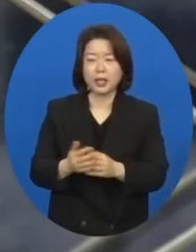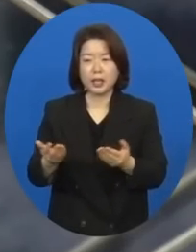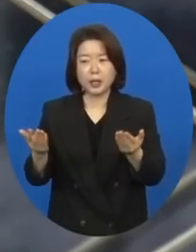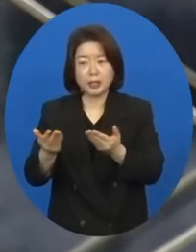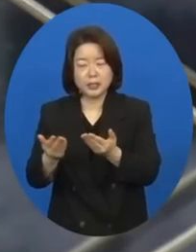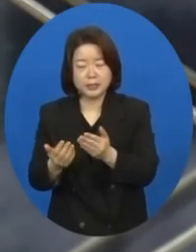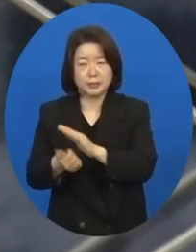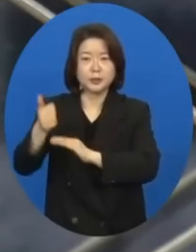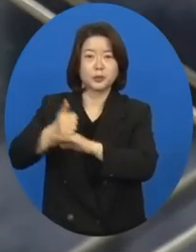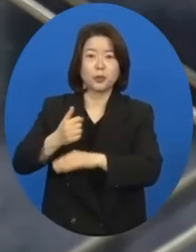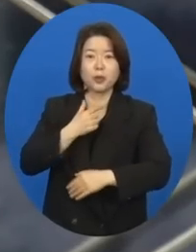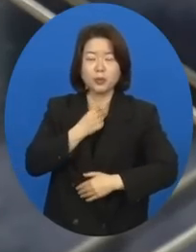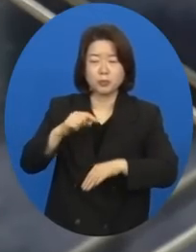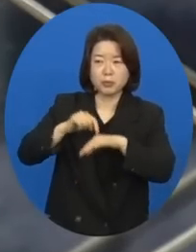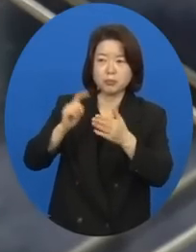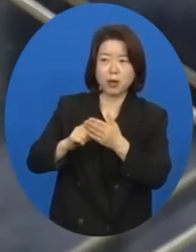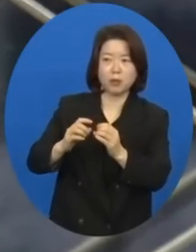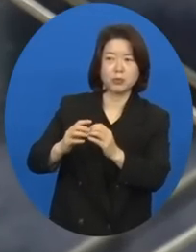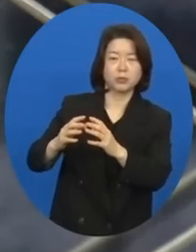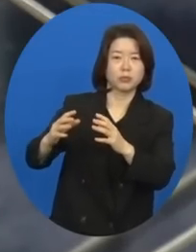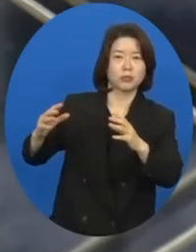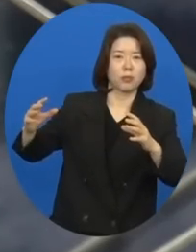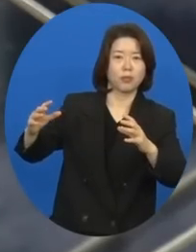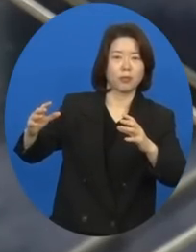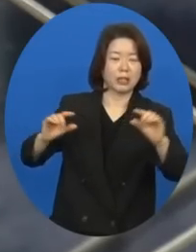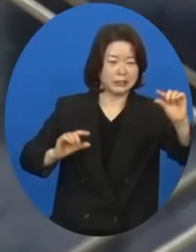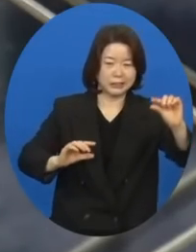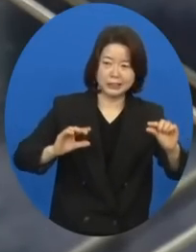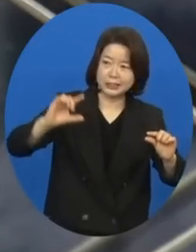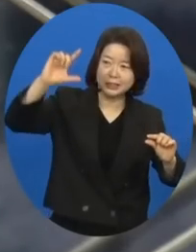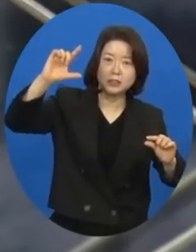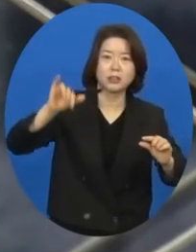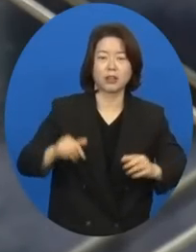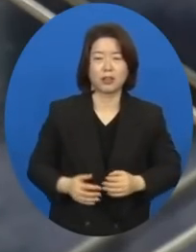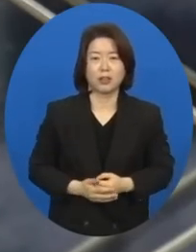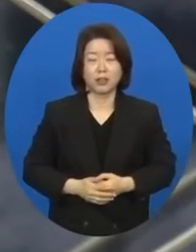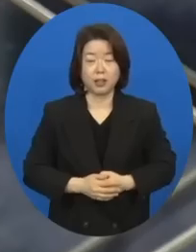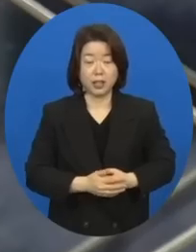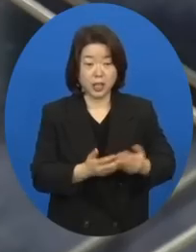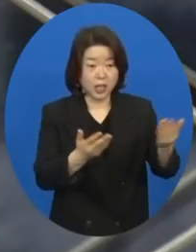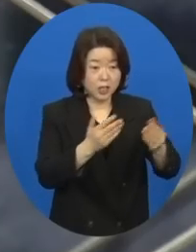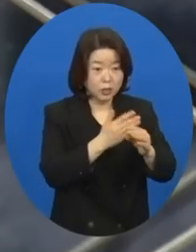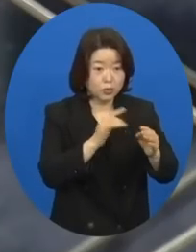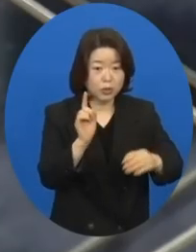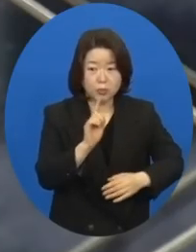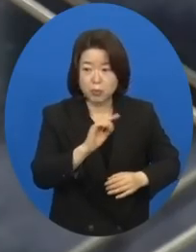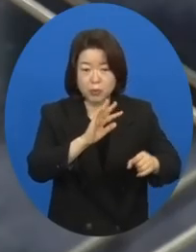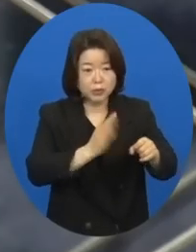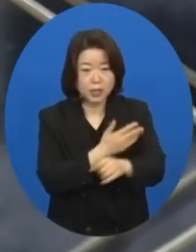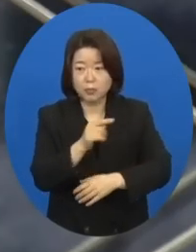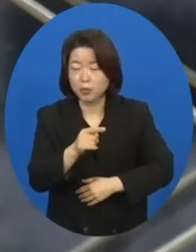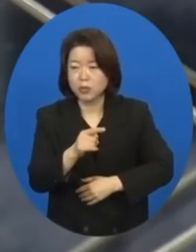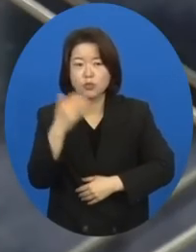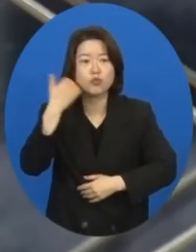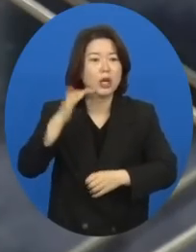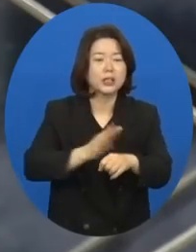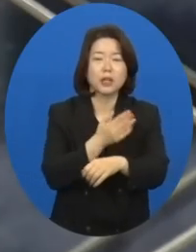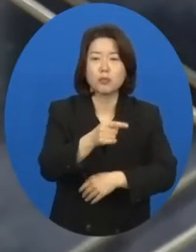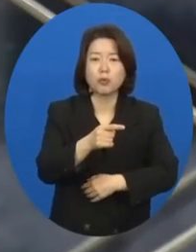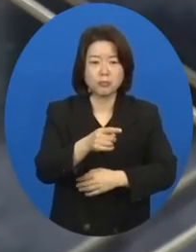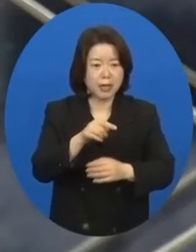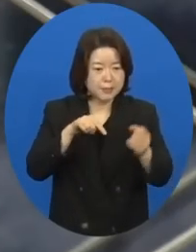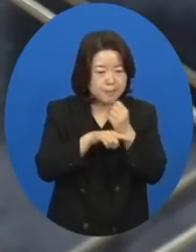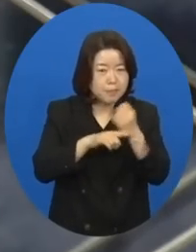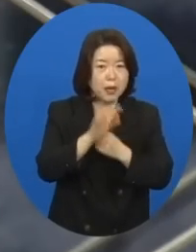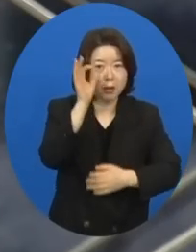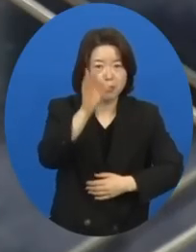마음이 너무 강해지는 겁니다. 그래서 사역 중에 어떤 일이 하나만 잘못돼도 누가 잘못을 했는지 따지게 되고 또